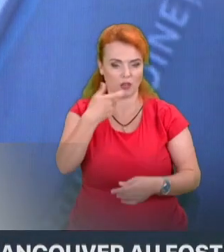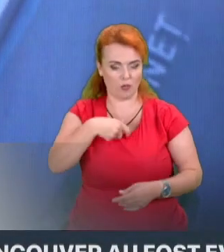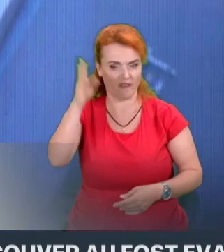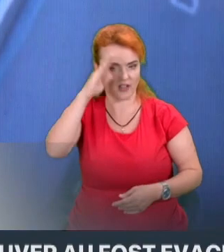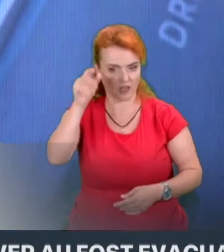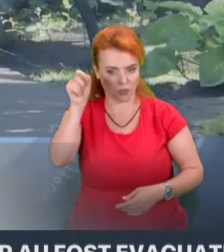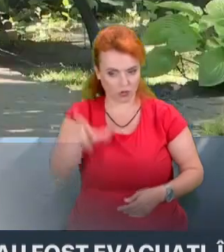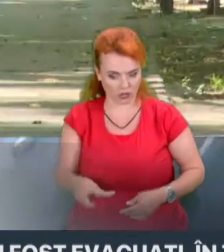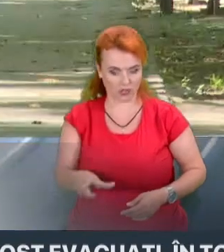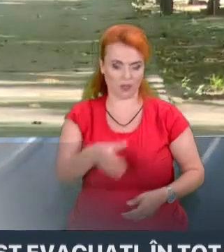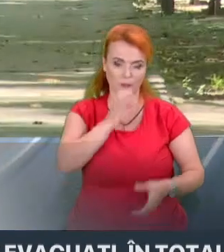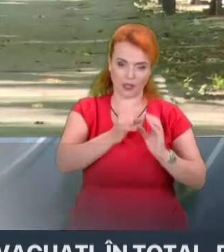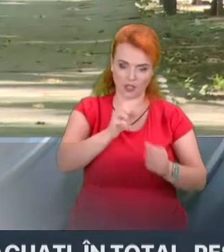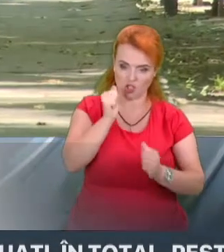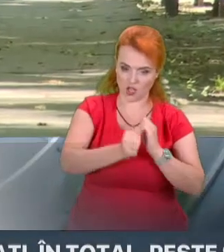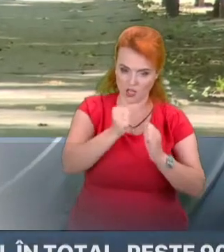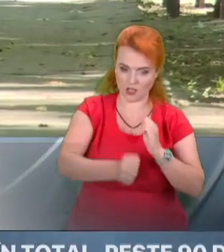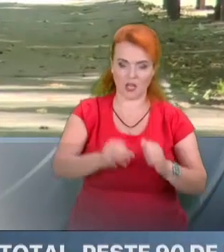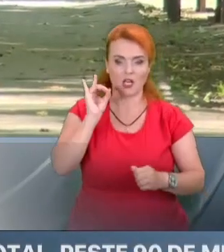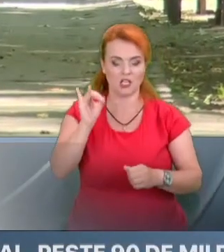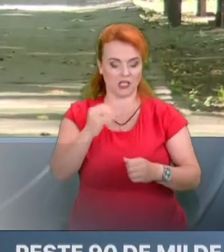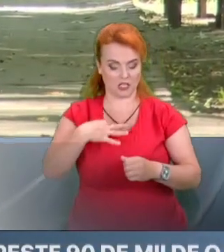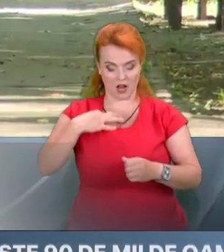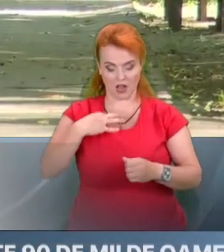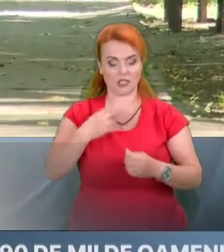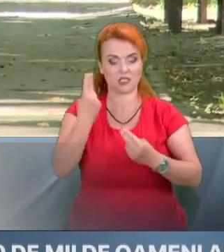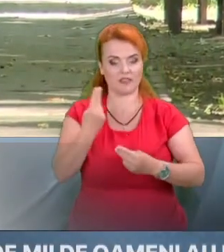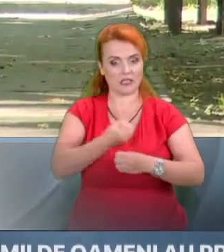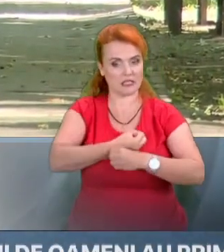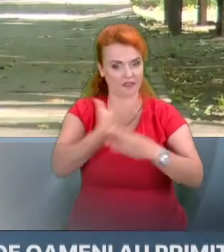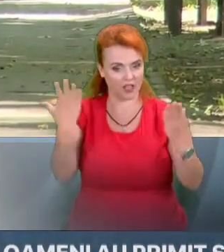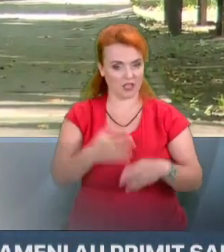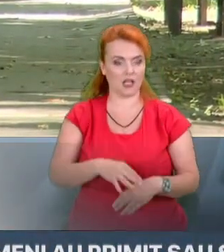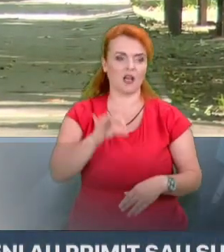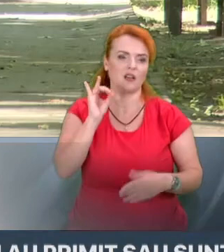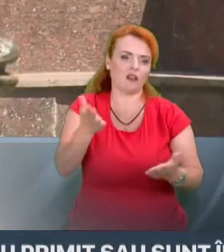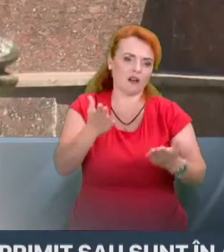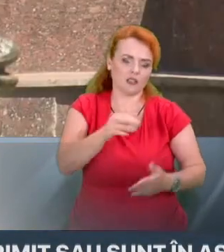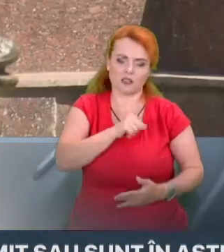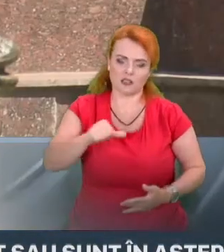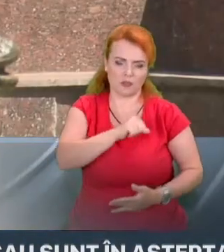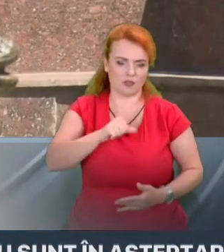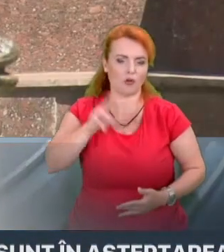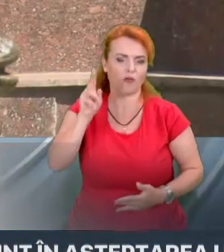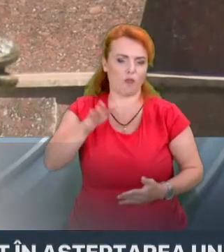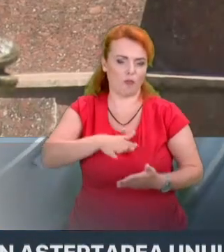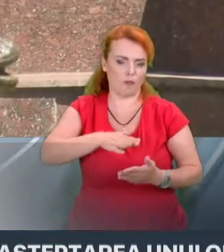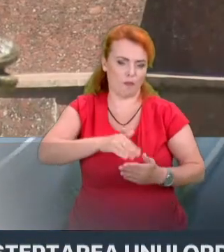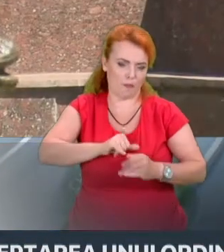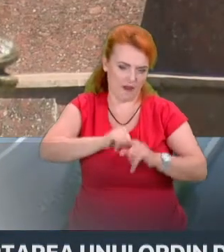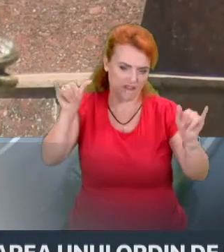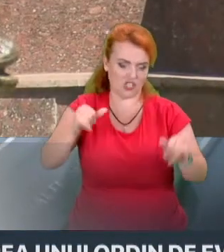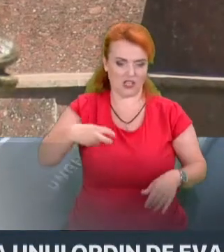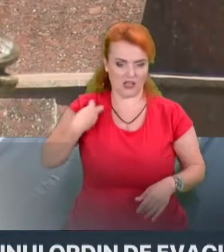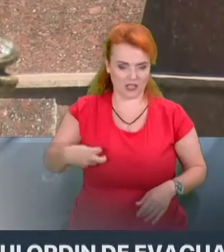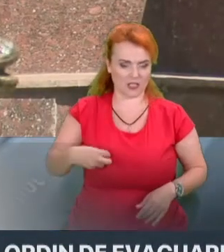țesături naturale, dar cei mai expuși sunt totuși vârstnicii, sunt cardiacii, sunt persoanele cu hipertensiune